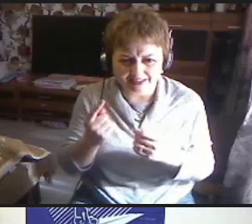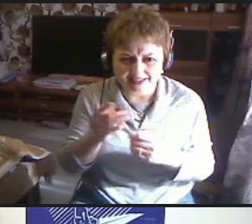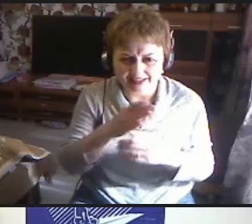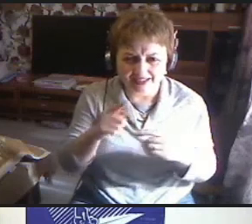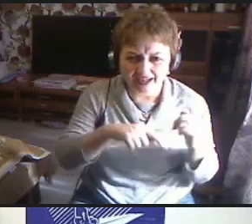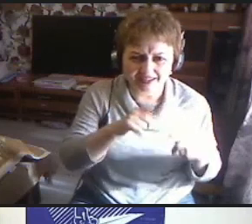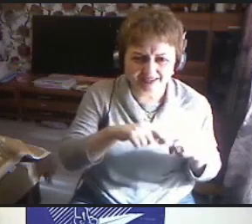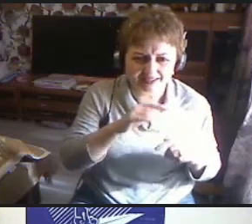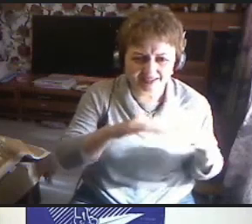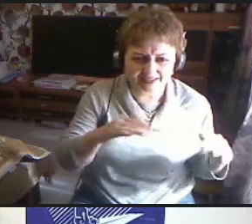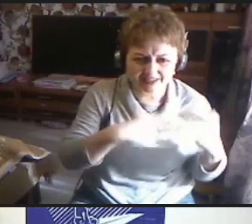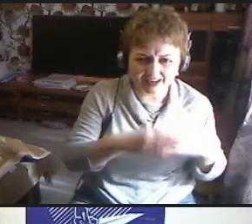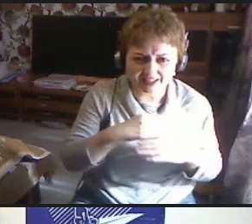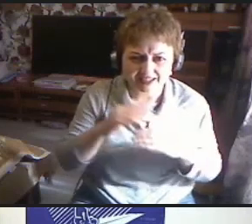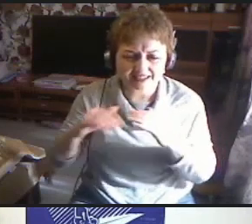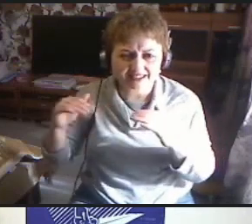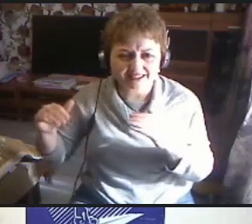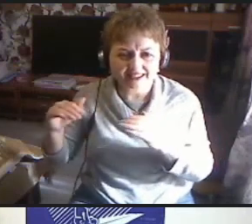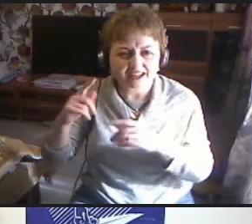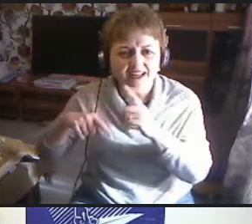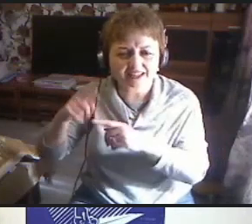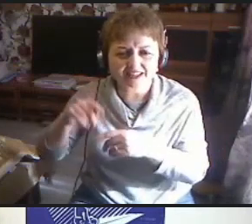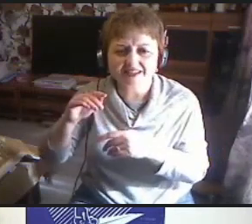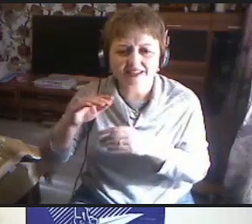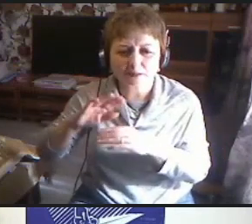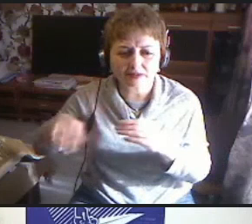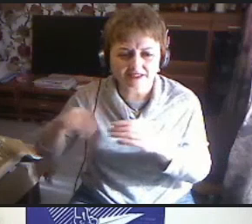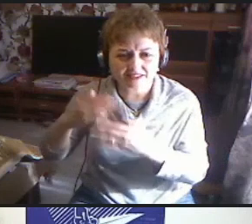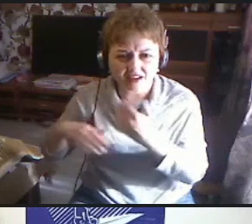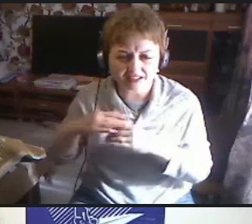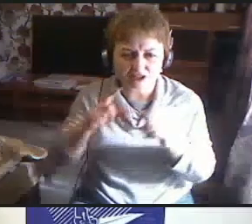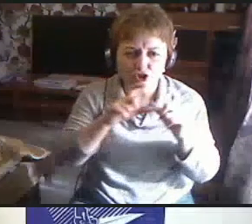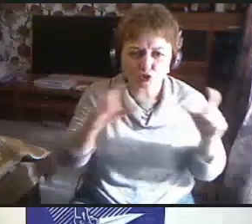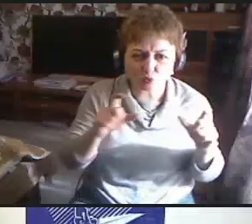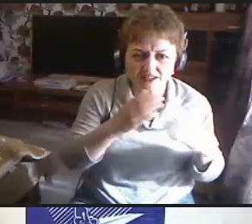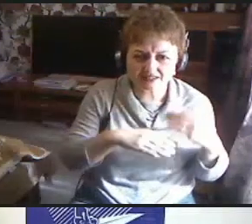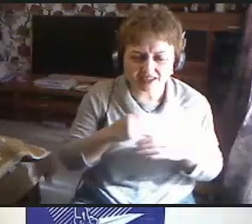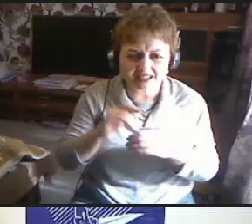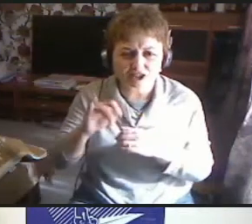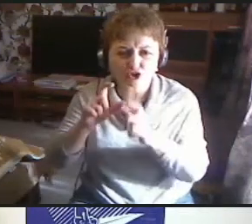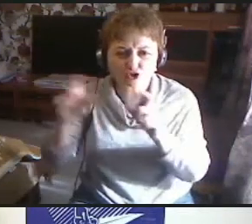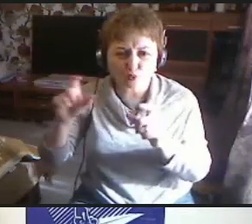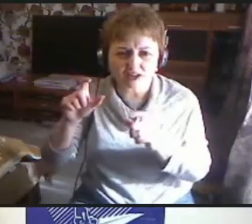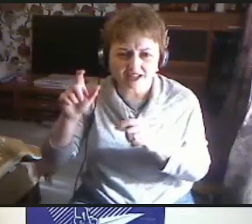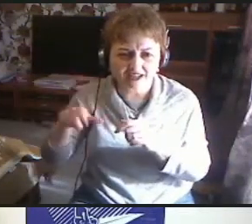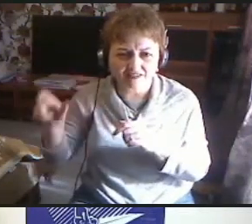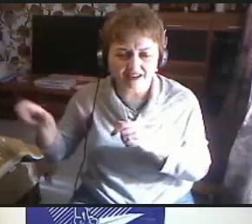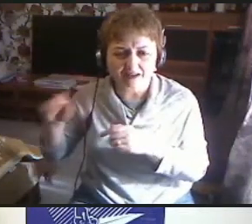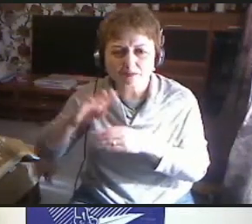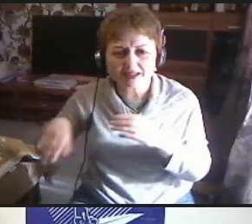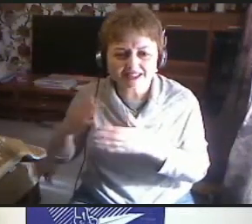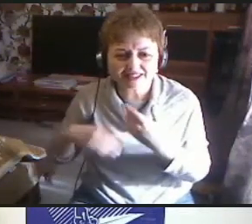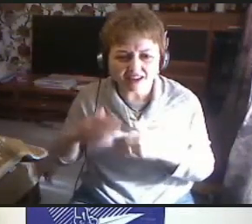родителей детей с инвалидностью, родителей детей без инвалидности, школьников с инвалидностью и школьников без инвалидности.